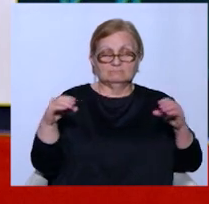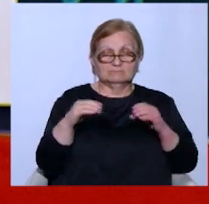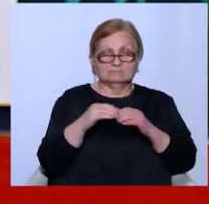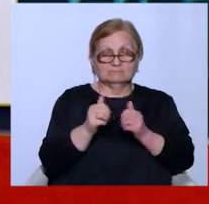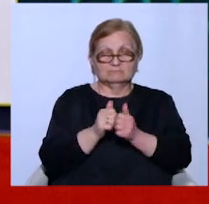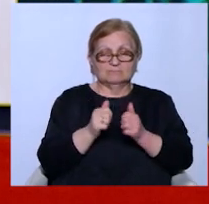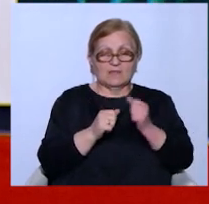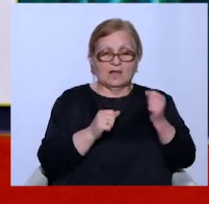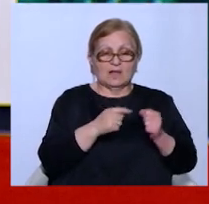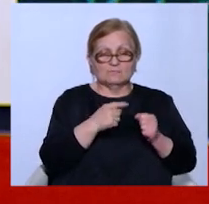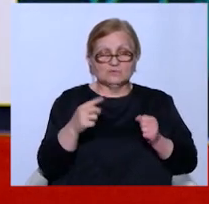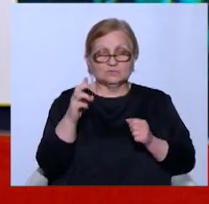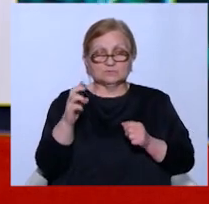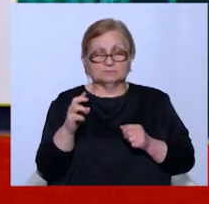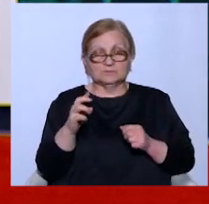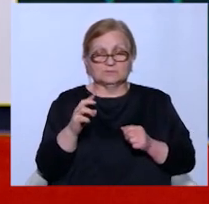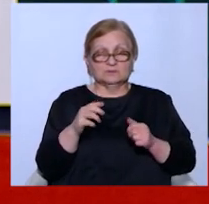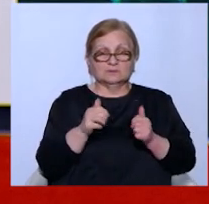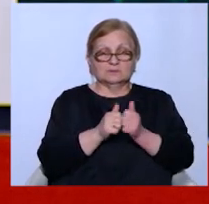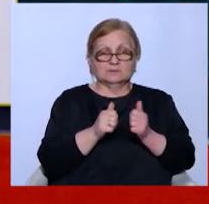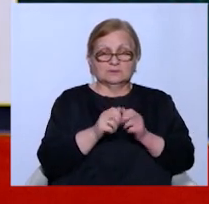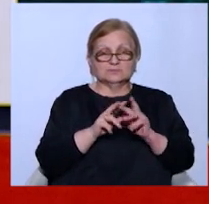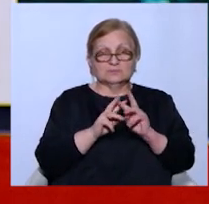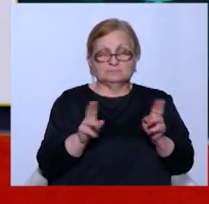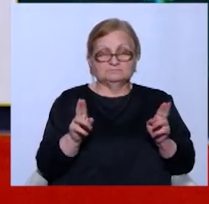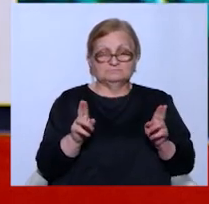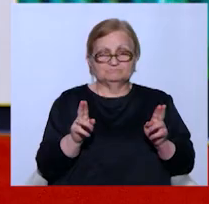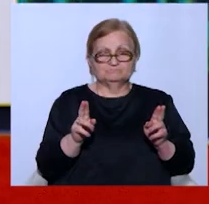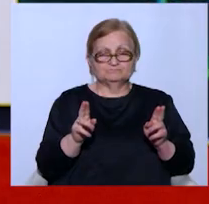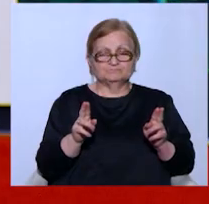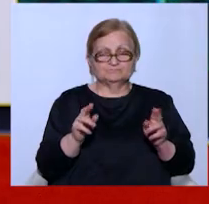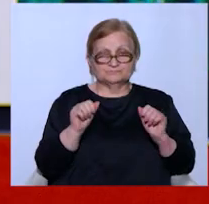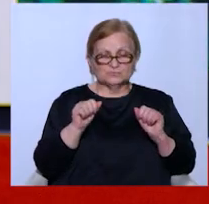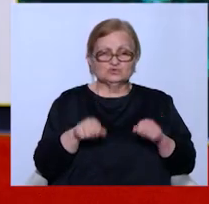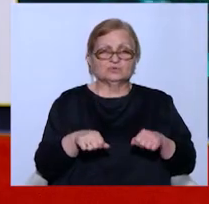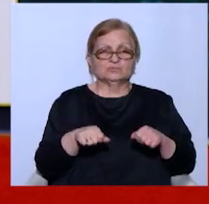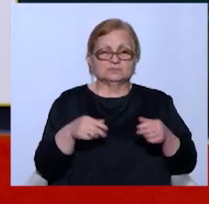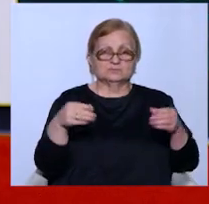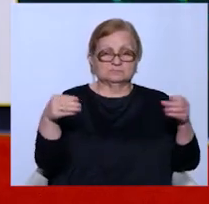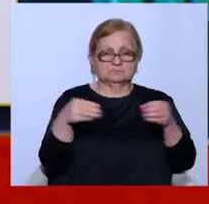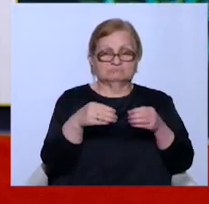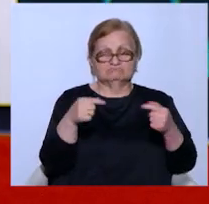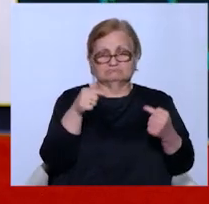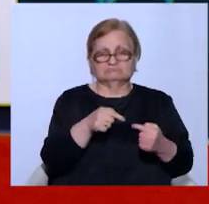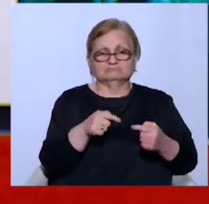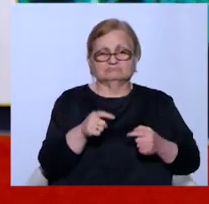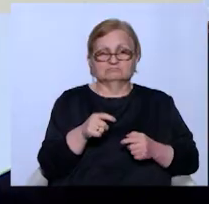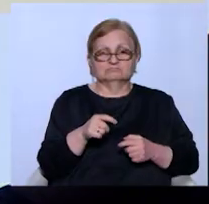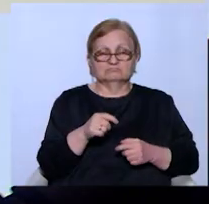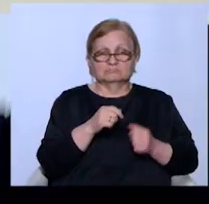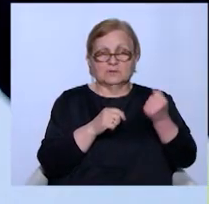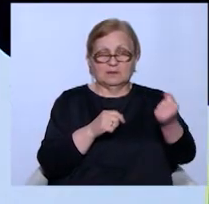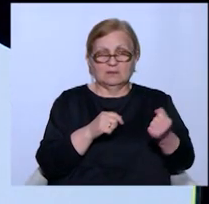a მინუს b არის ორივე, ხო? ამიტომ გვერდი გვერდ ზუსტად შეგვიძლია ერთმანეთს მიუსადაგოთ. ეს არის